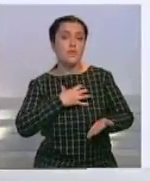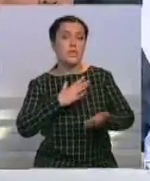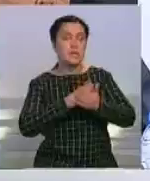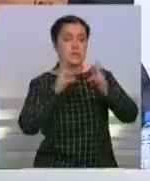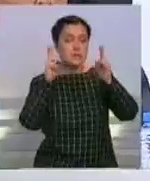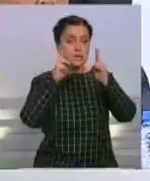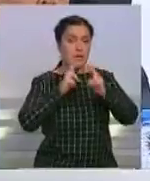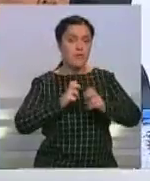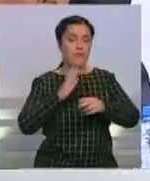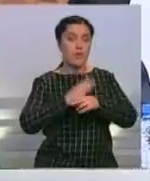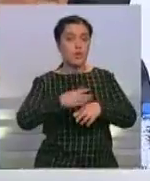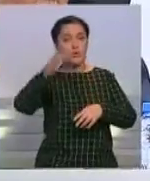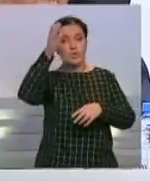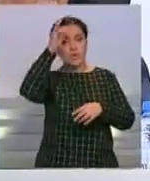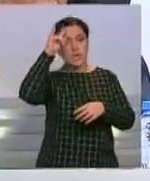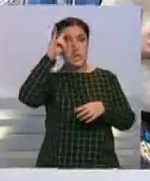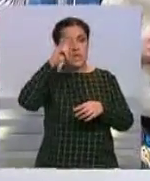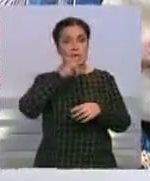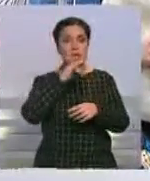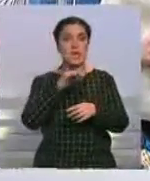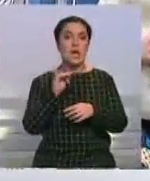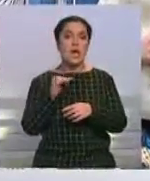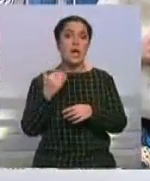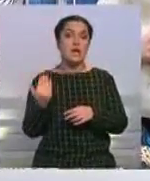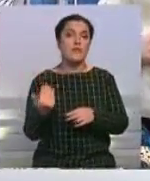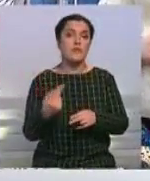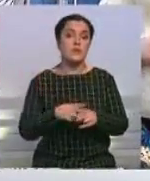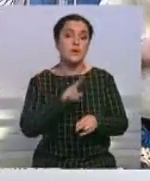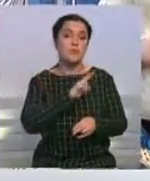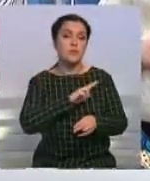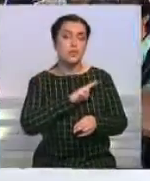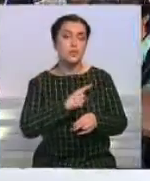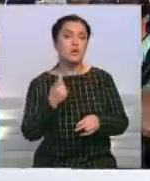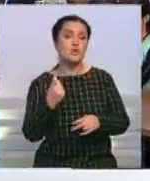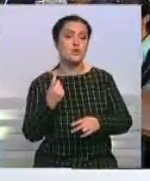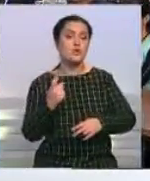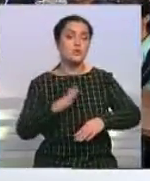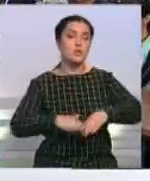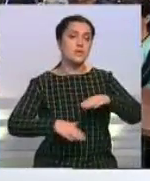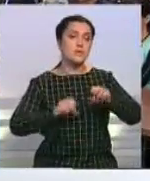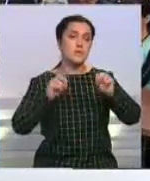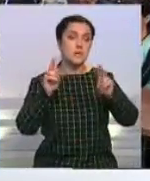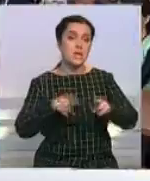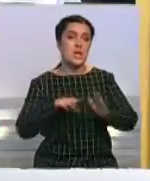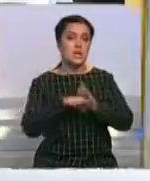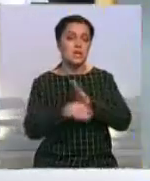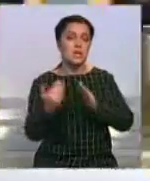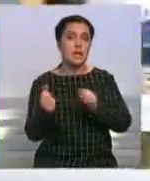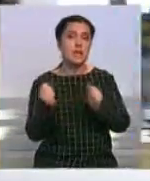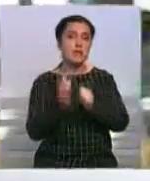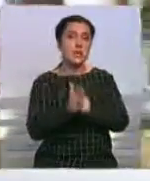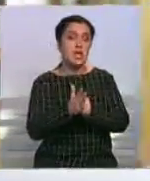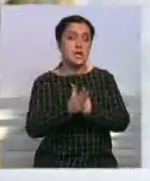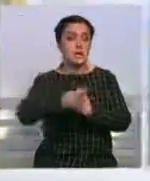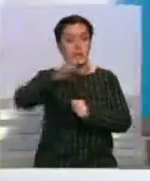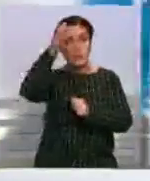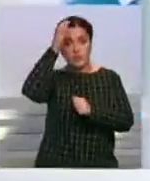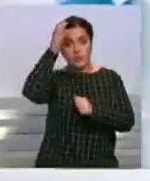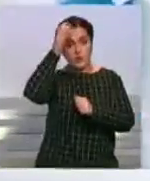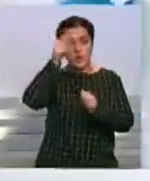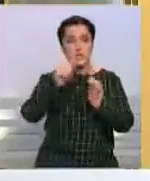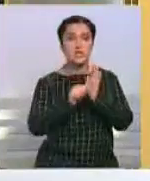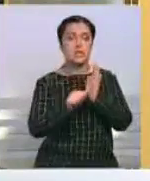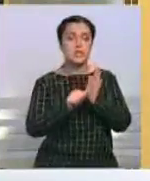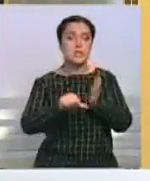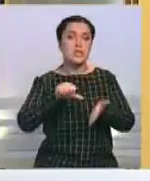этнографические исследования ведущих ученых казахстана а их в этой области работает более 100 специалистов среди них 15 докторов